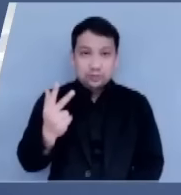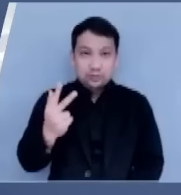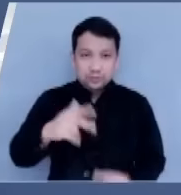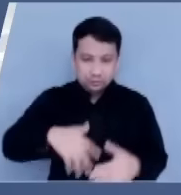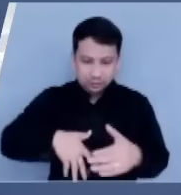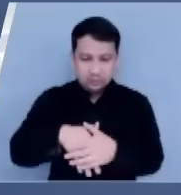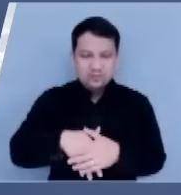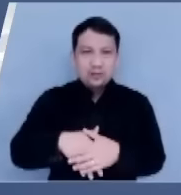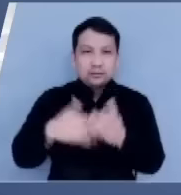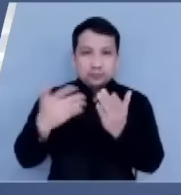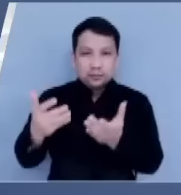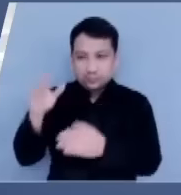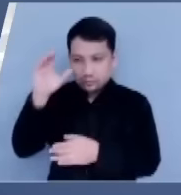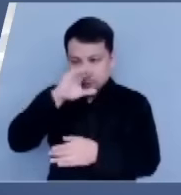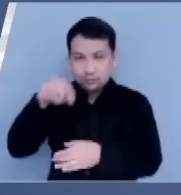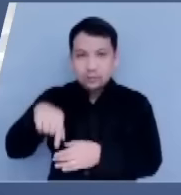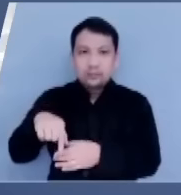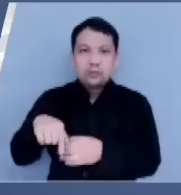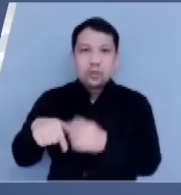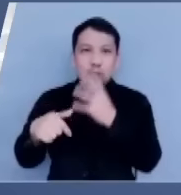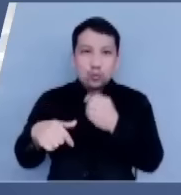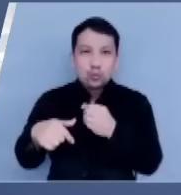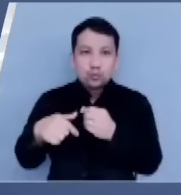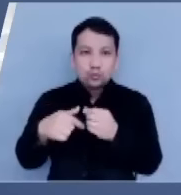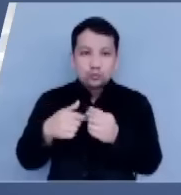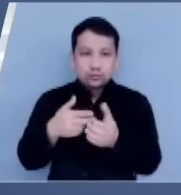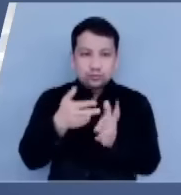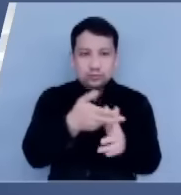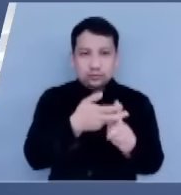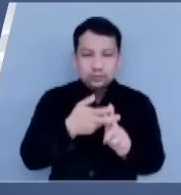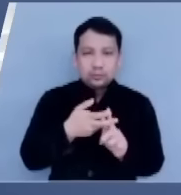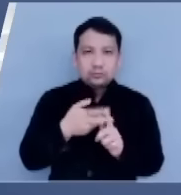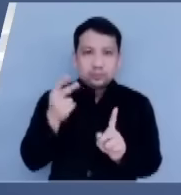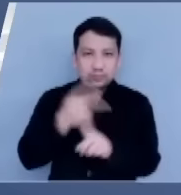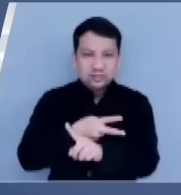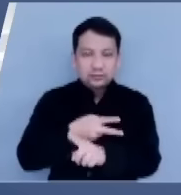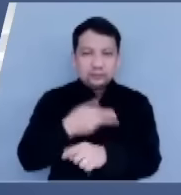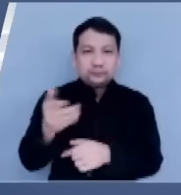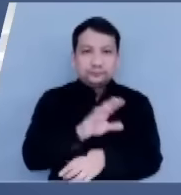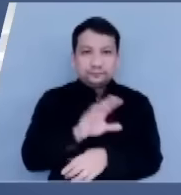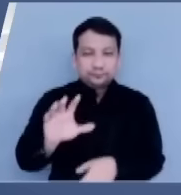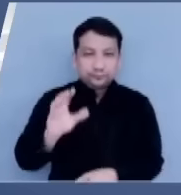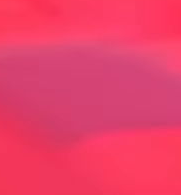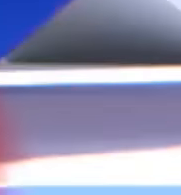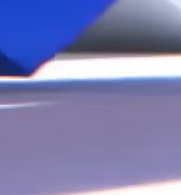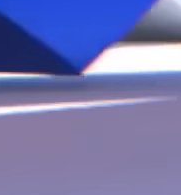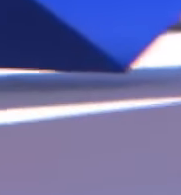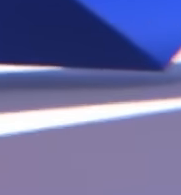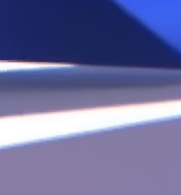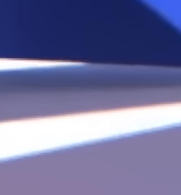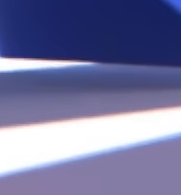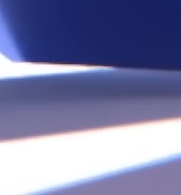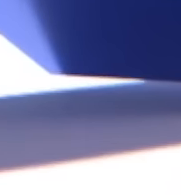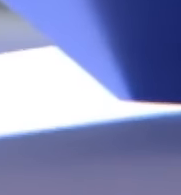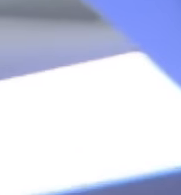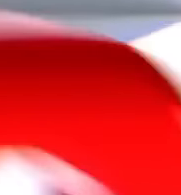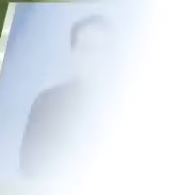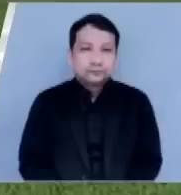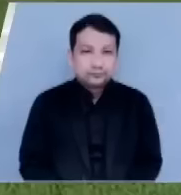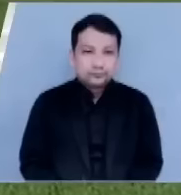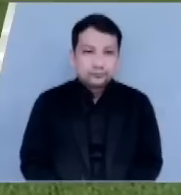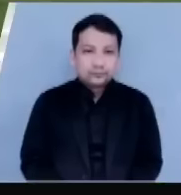ang pagkakakilala ng illegal recruiter ng mga biktima. Yan ang tinutukan ni Mark Salazar.